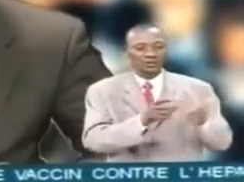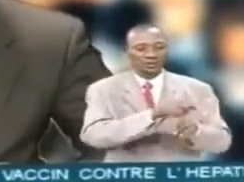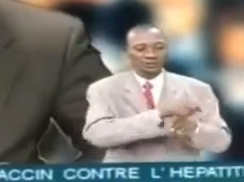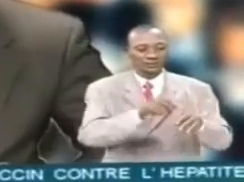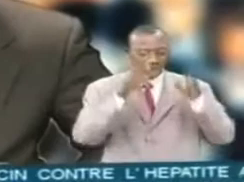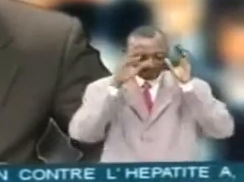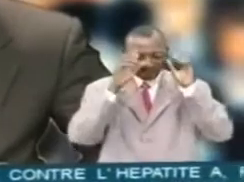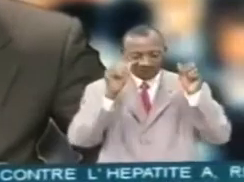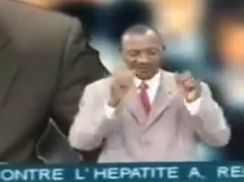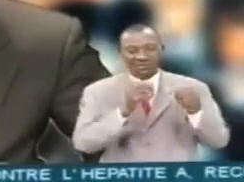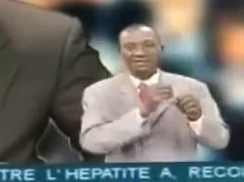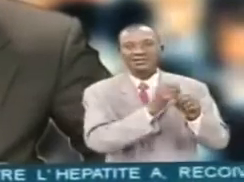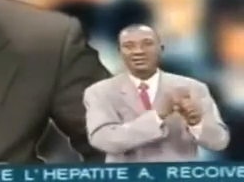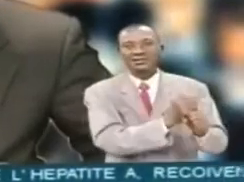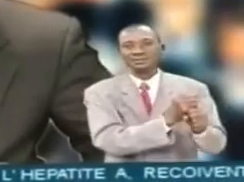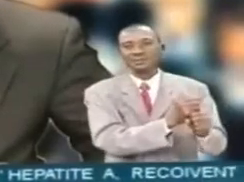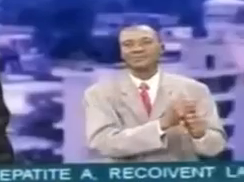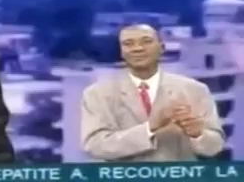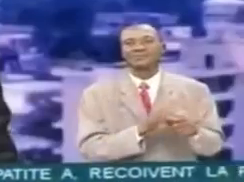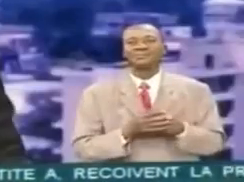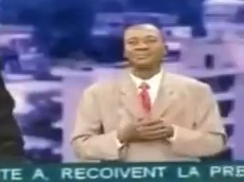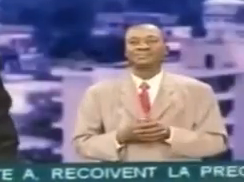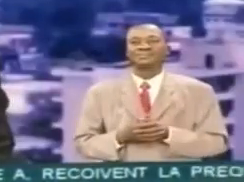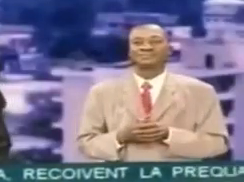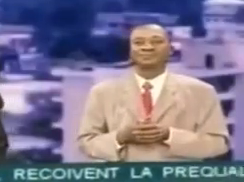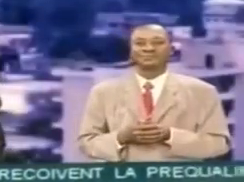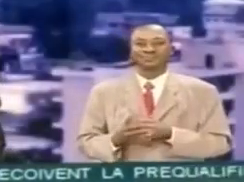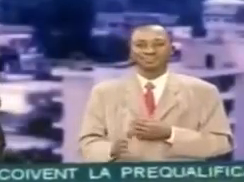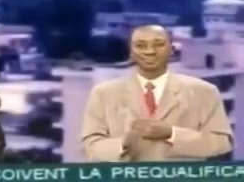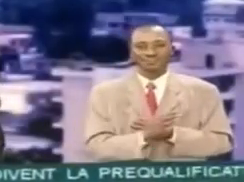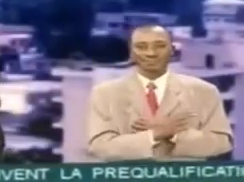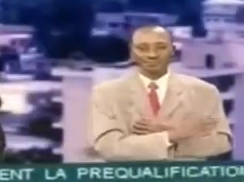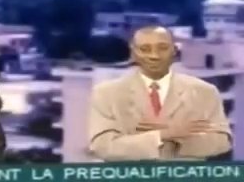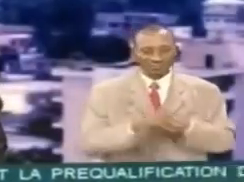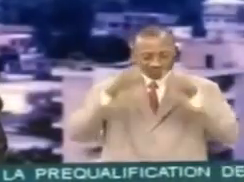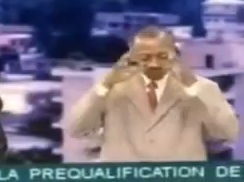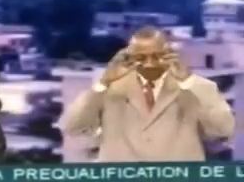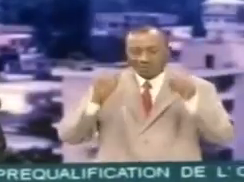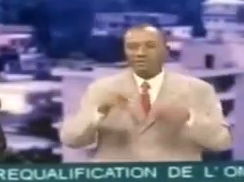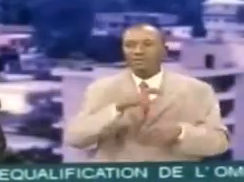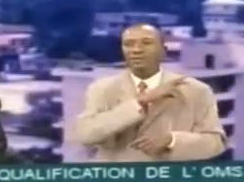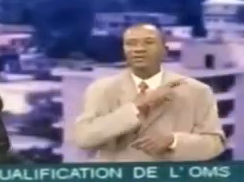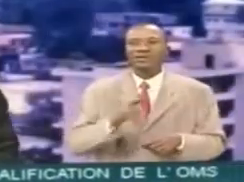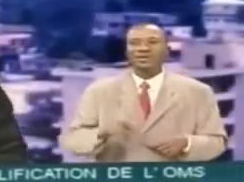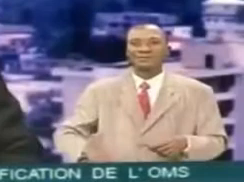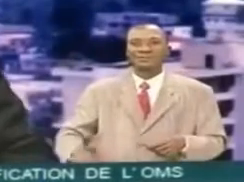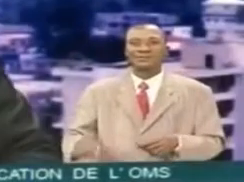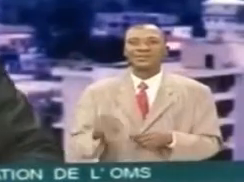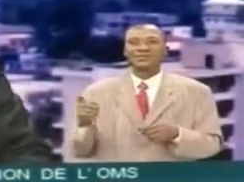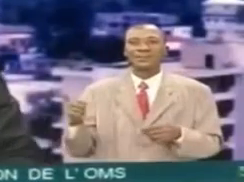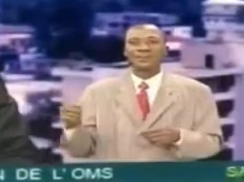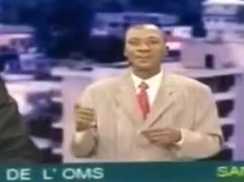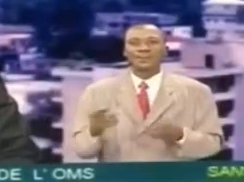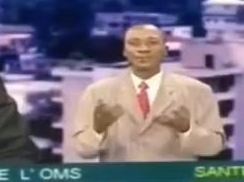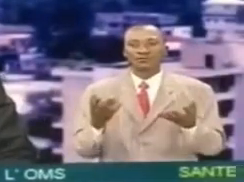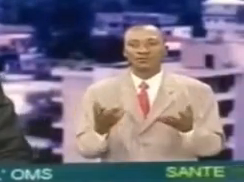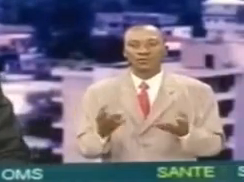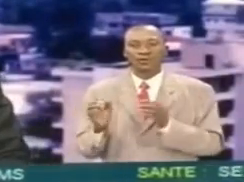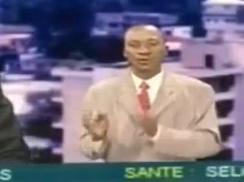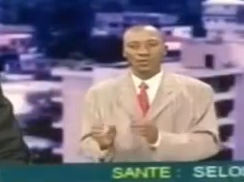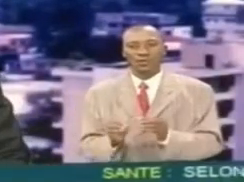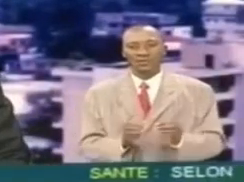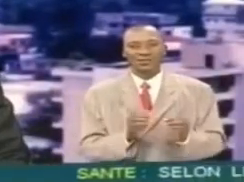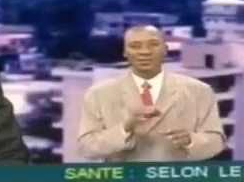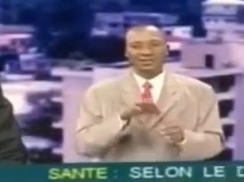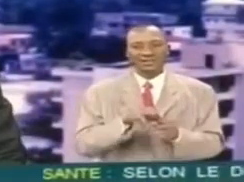République, Mélania Oundondia, directeur du cabinet. Le président de la République, Joseph Kabila, tient à tout prix à l'organisation des élections